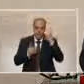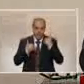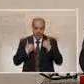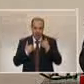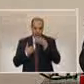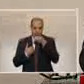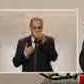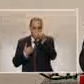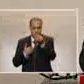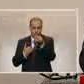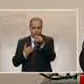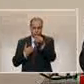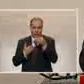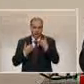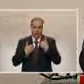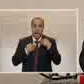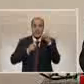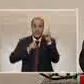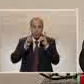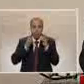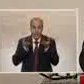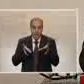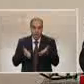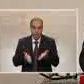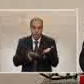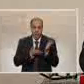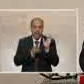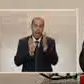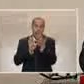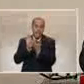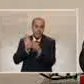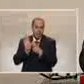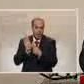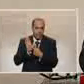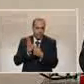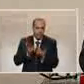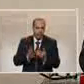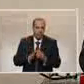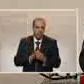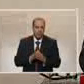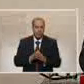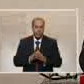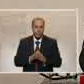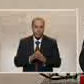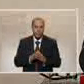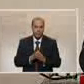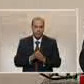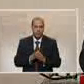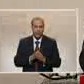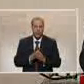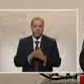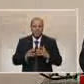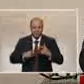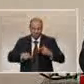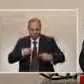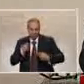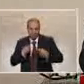اقول ان الديمقراطيه اليوم امامها اغواء